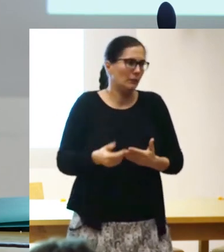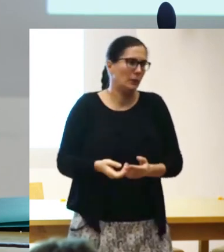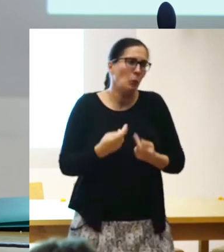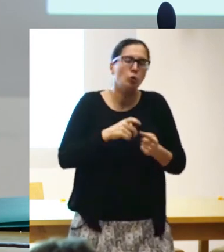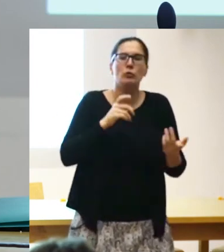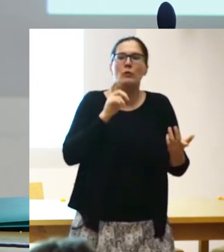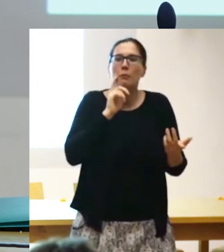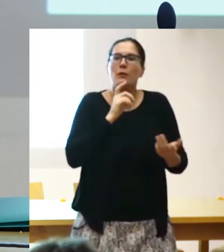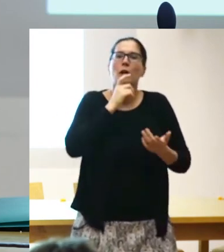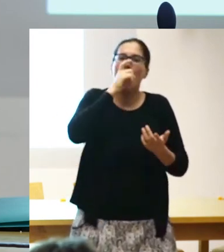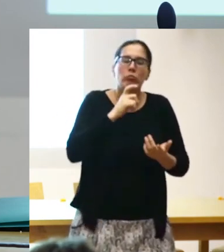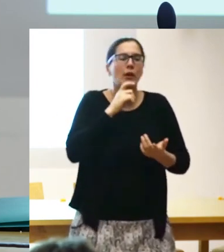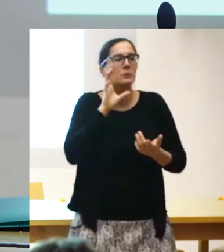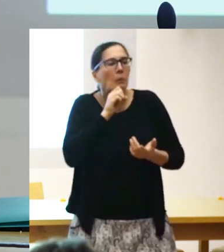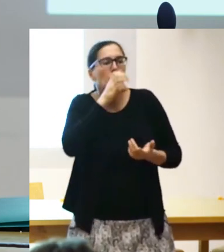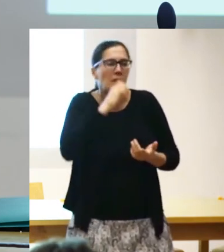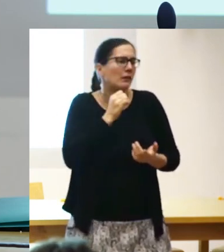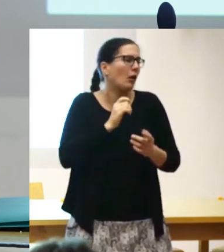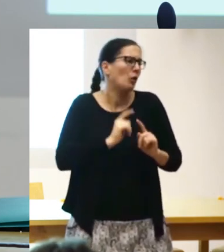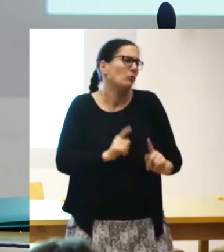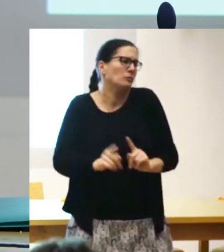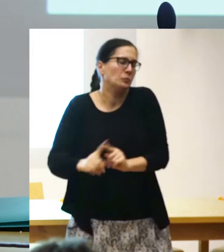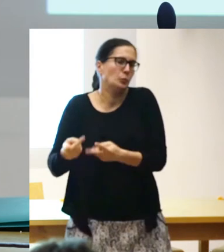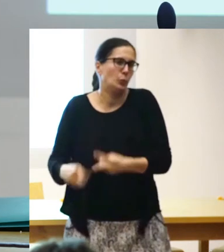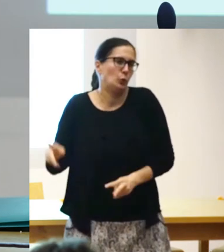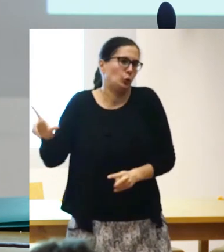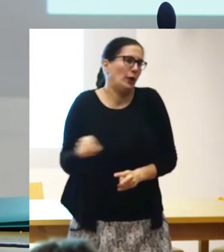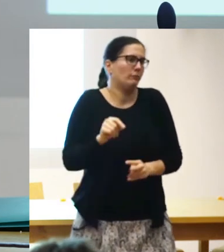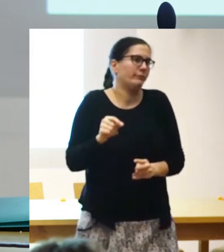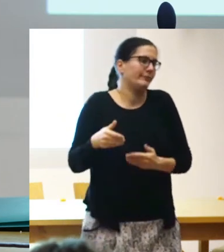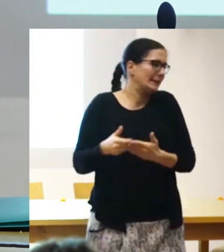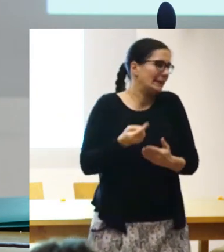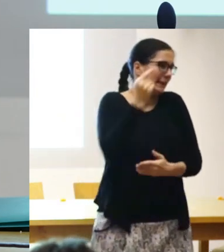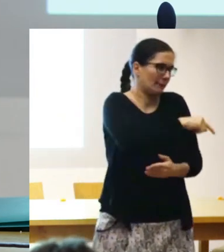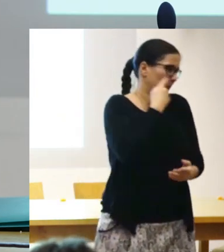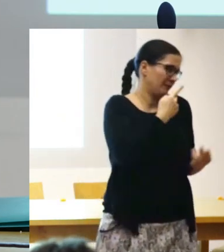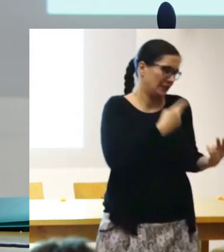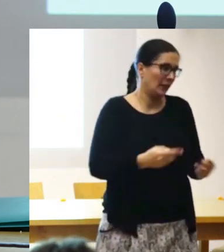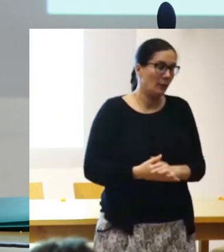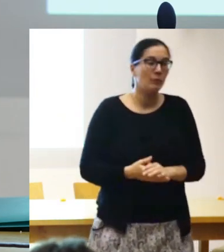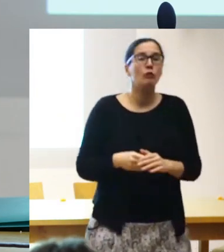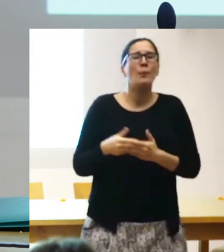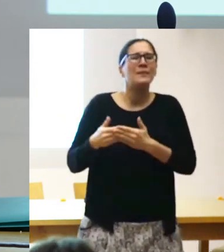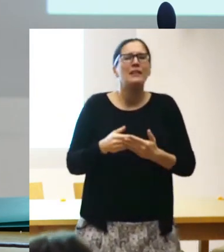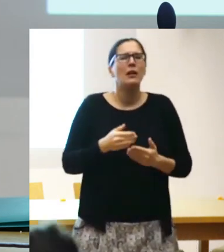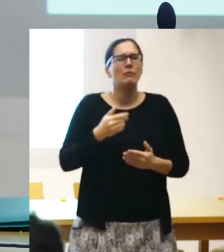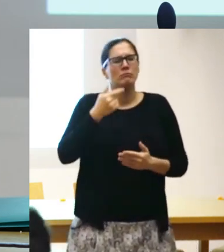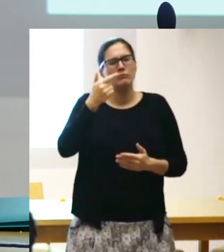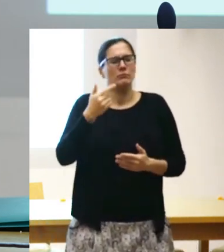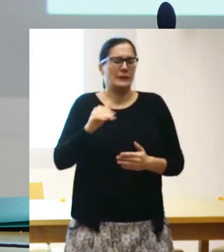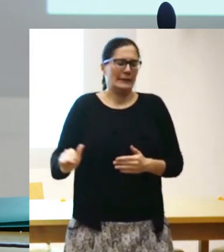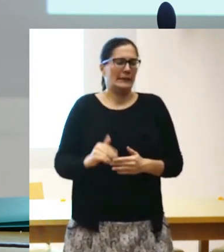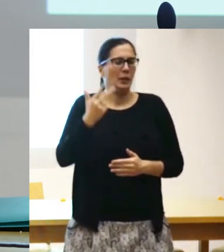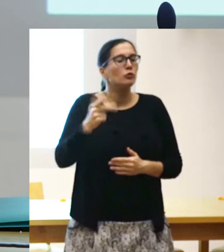být babičky, dědečci, kdokoliv. A tím věku 3 až 6 let přes